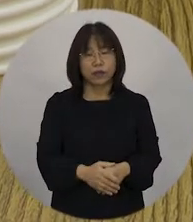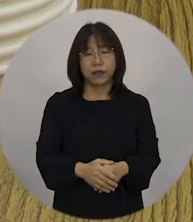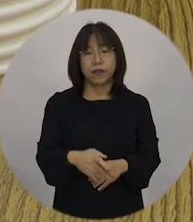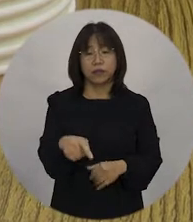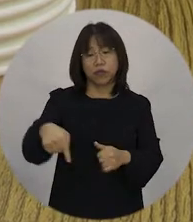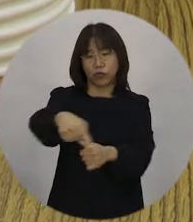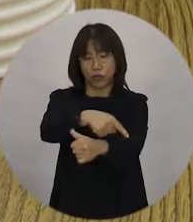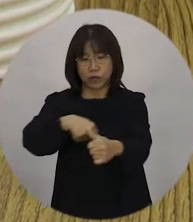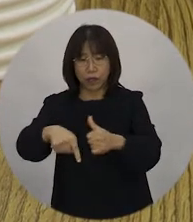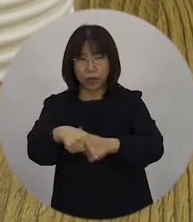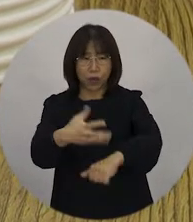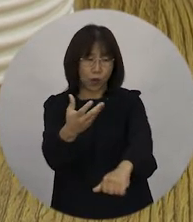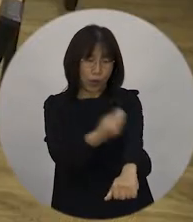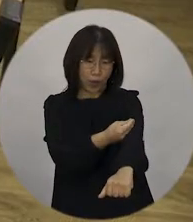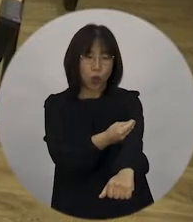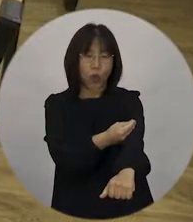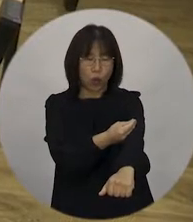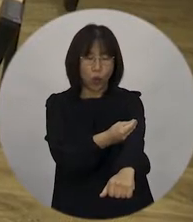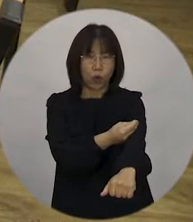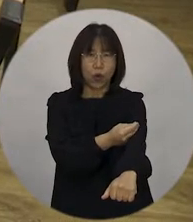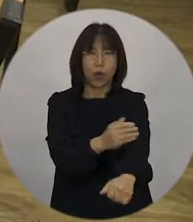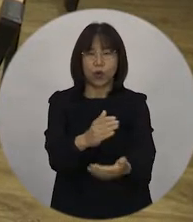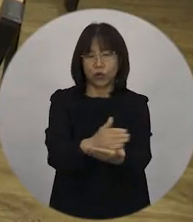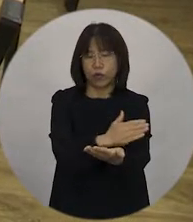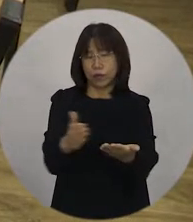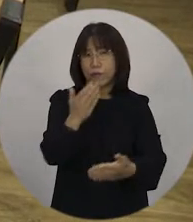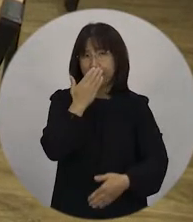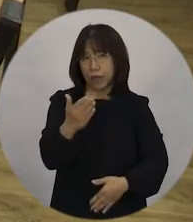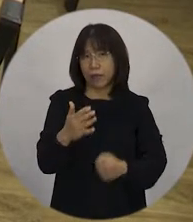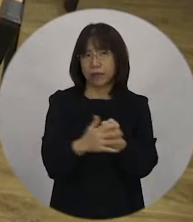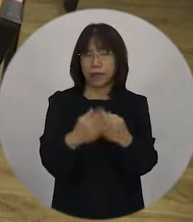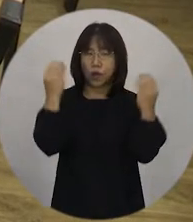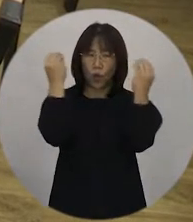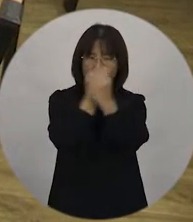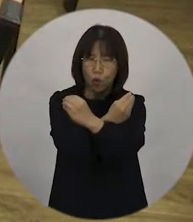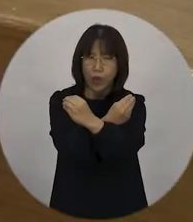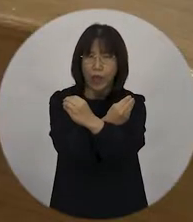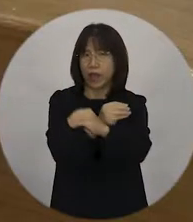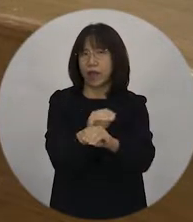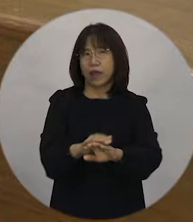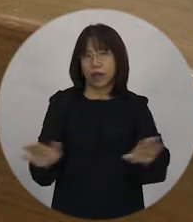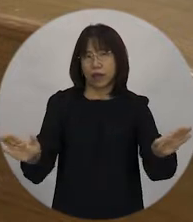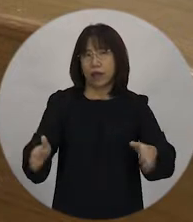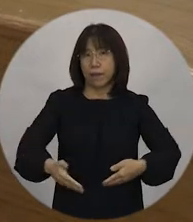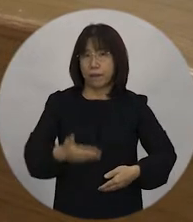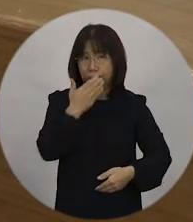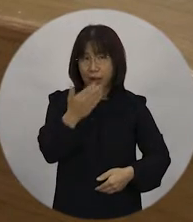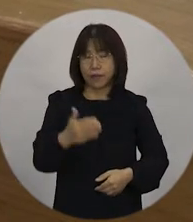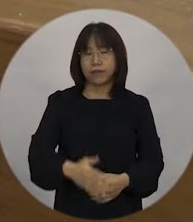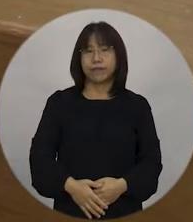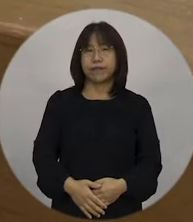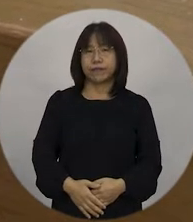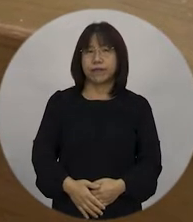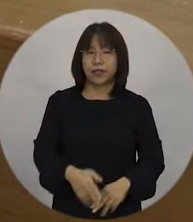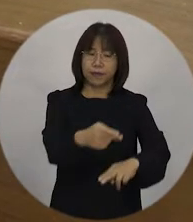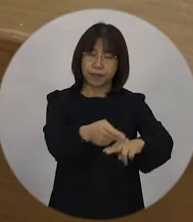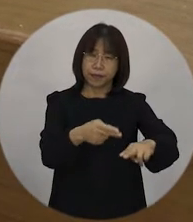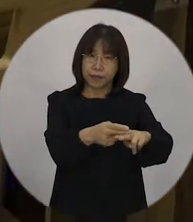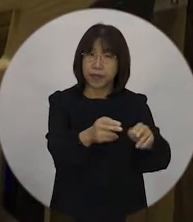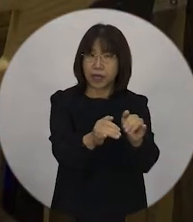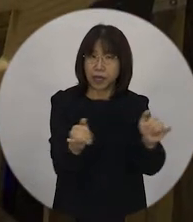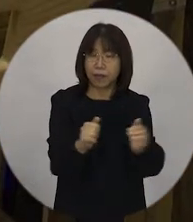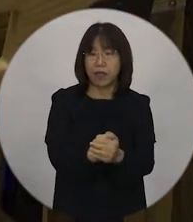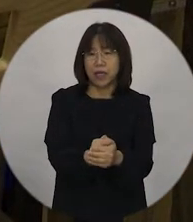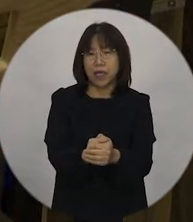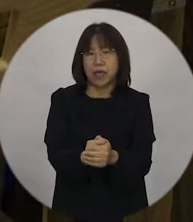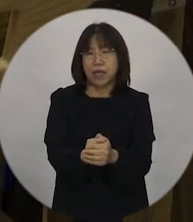됩니다. 주변 이용자도 접종 완료자가 포함된 테이블을 구분할 수 있어 불필요한 오해를 최소화할 수 있고